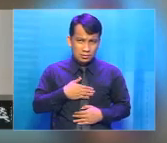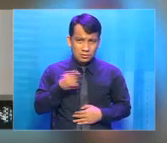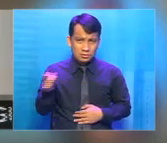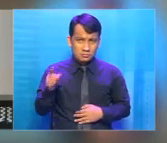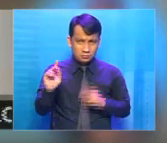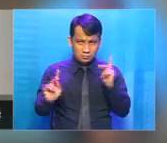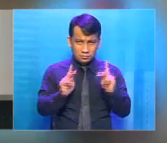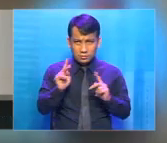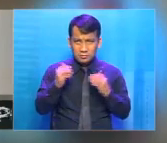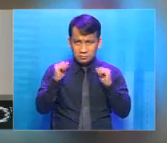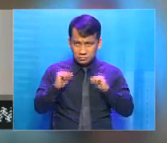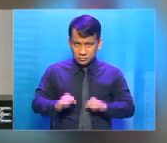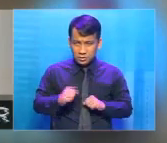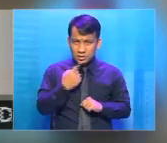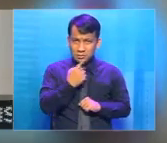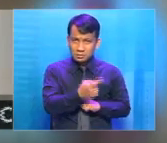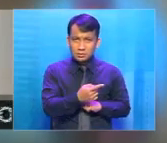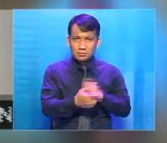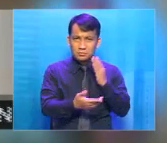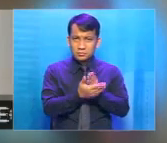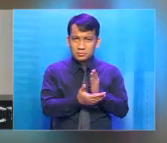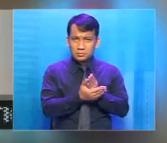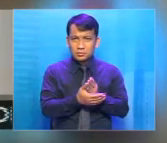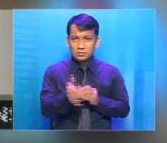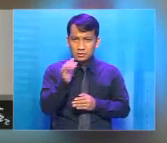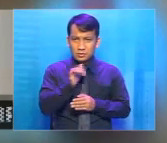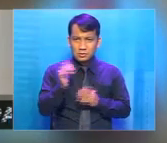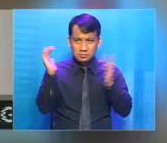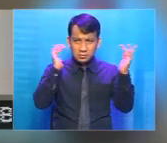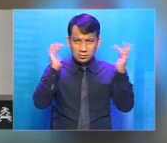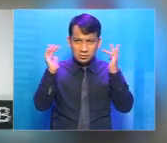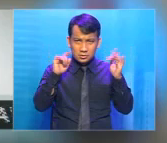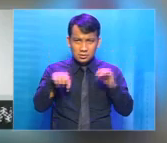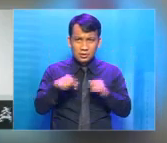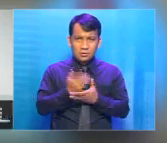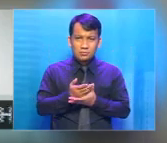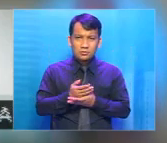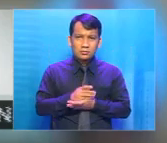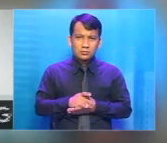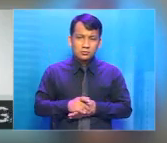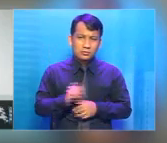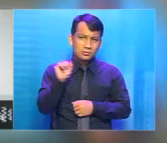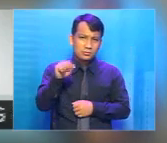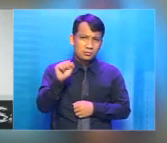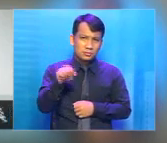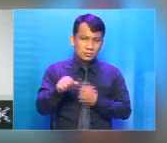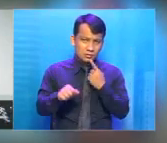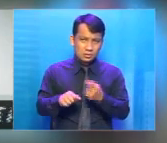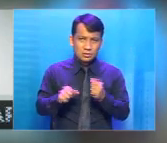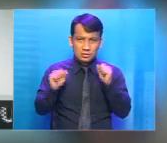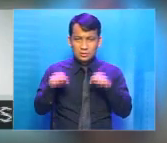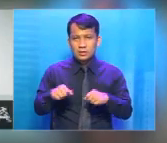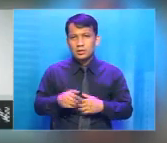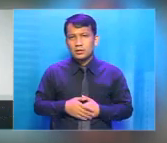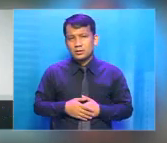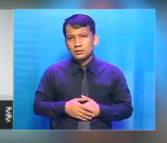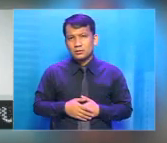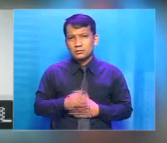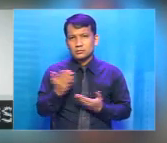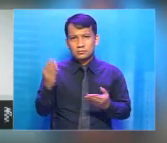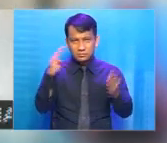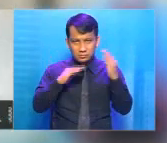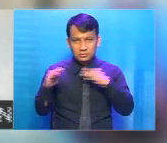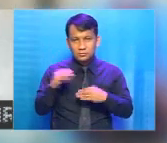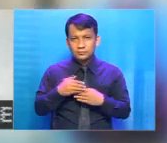taong bayan? Baka naman pwedeng itigil nyo na po yung pag-iingay dyan sa inyong lugar. Kung maaari lang yes, po, sir. Yes, sir. Pwede, yes, sir. Sir? Yes, sir. Okay. Wala akong problema,